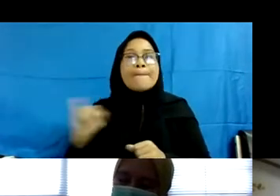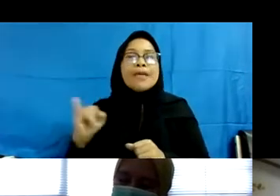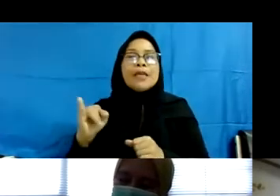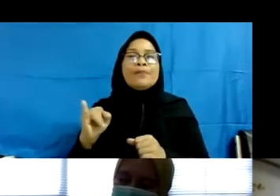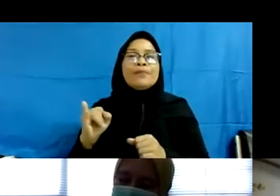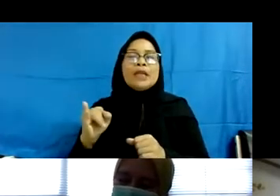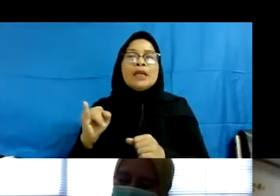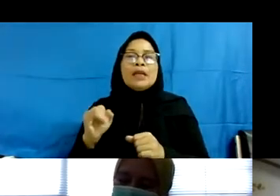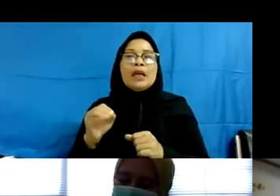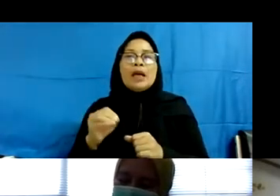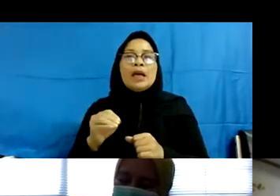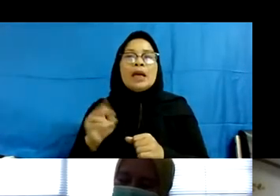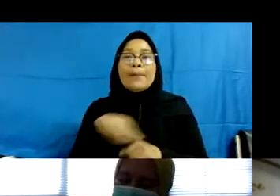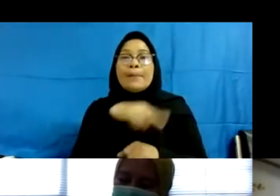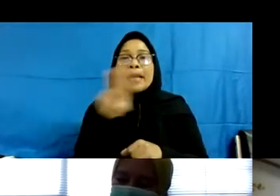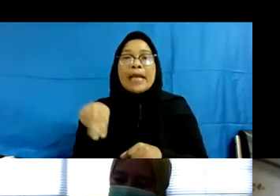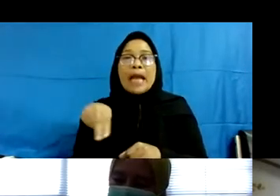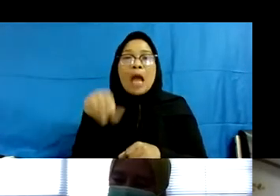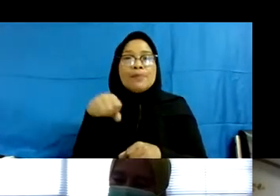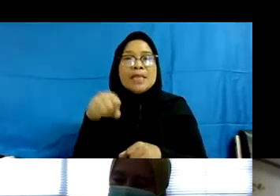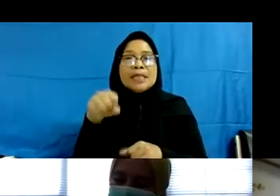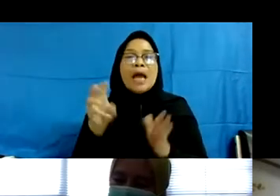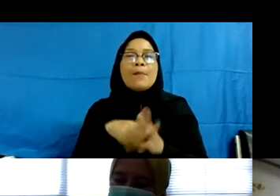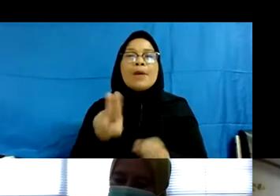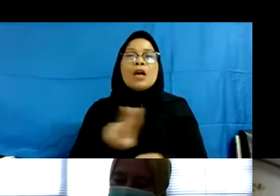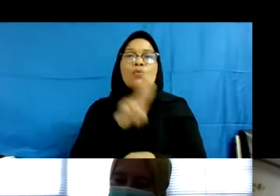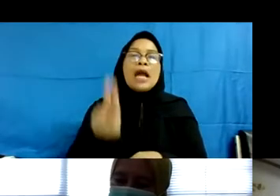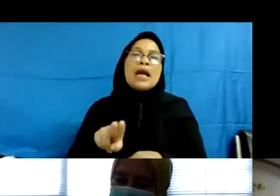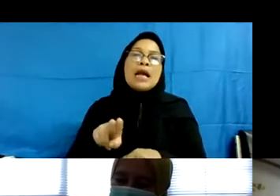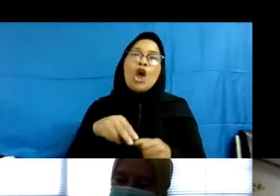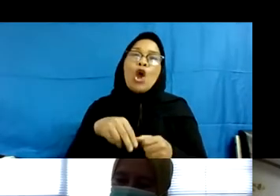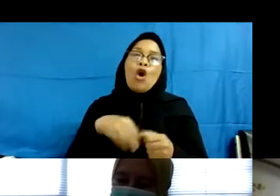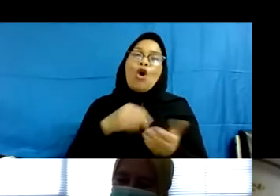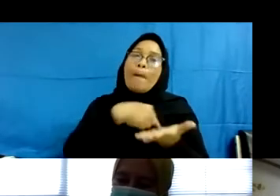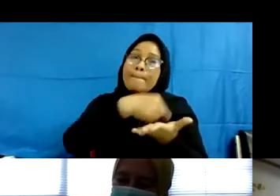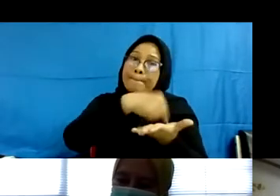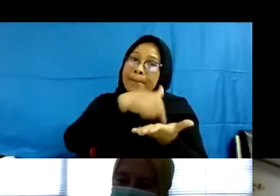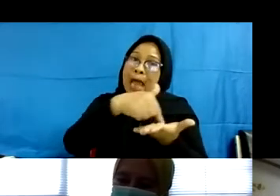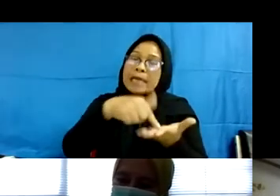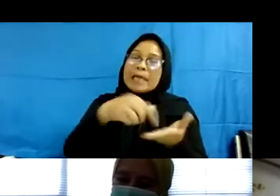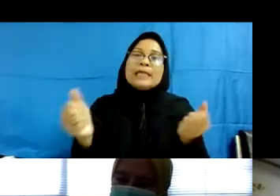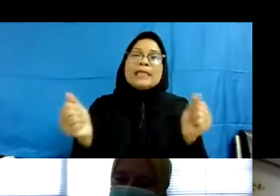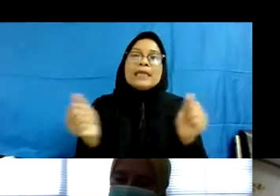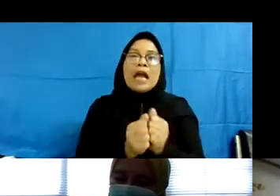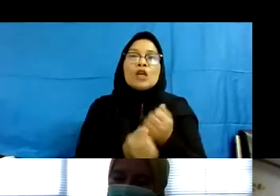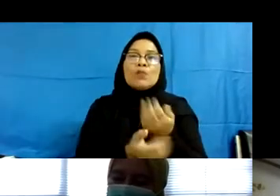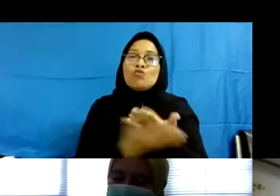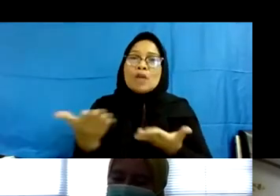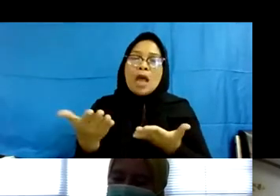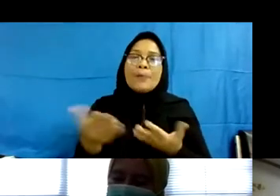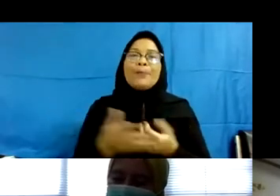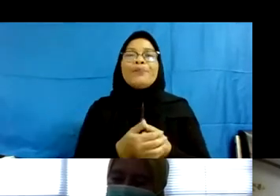memahami dalam arti ini mereka bisa menggunakan huruf Braille dengan mudah dan mudah terjangkau. Kemudian